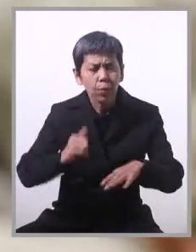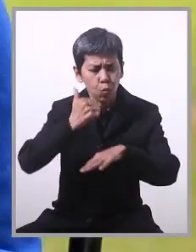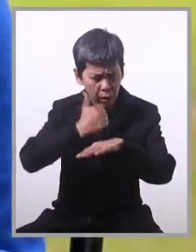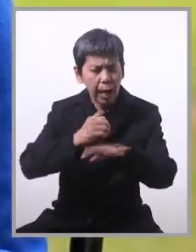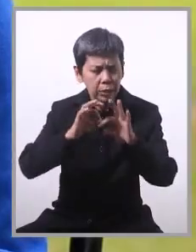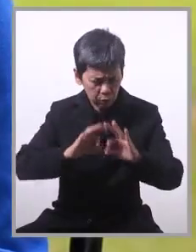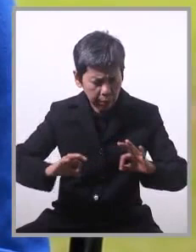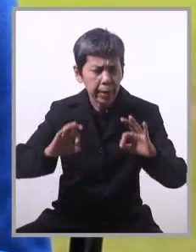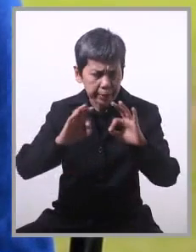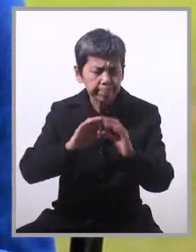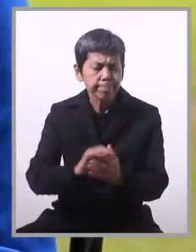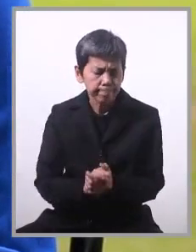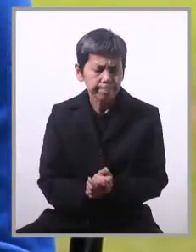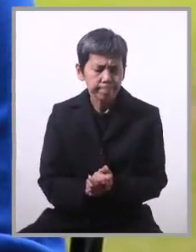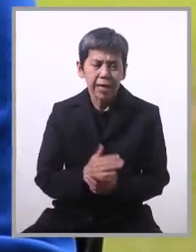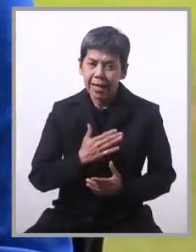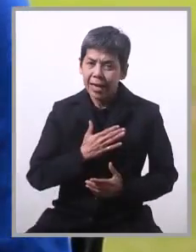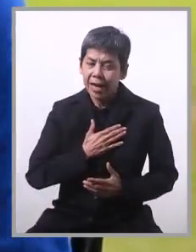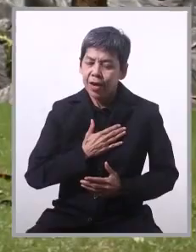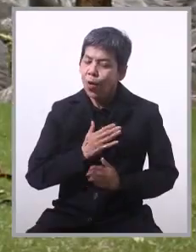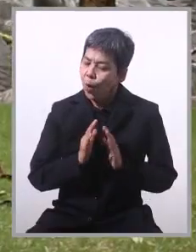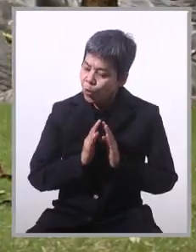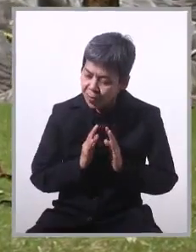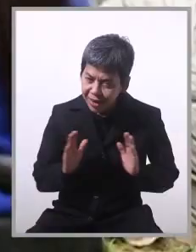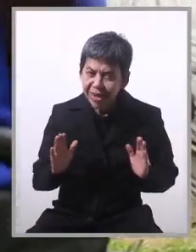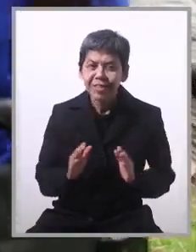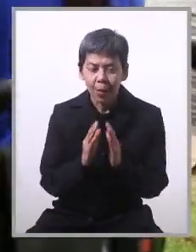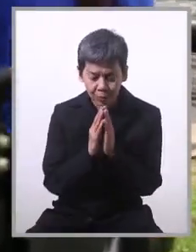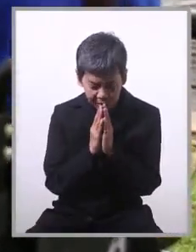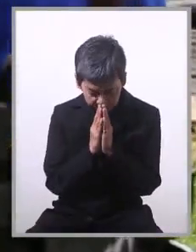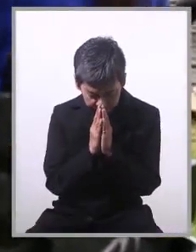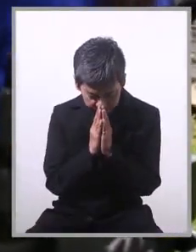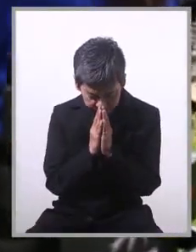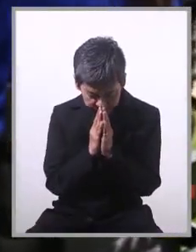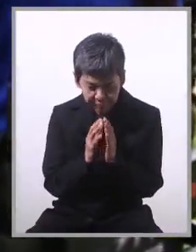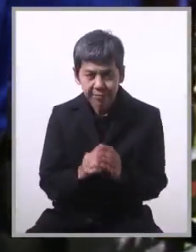ด้วยค่ะ ว ัน นี้ต้องขอขอบคุณพี่หน่อยมากๆเลยนะคะ ค่ะ ขอบคุณค่ะ